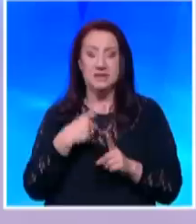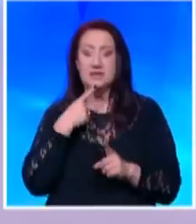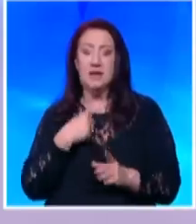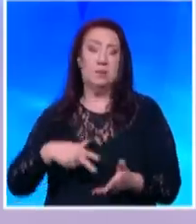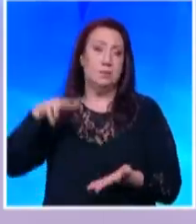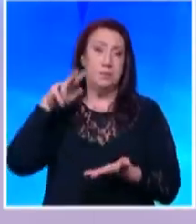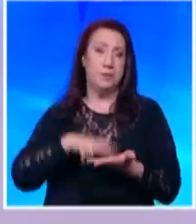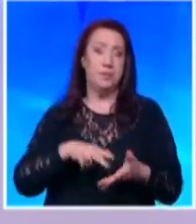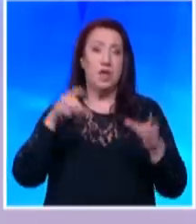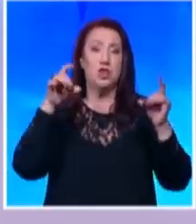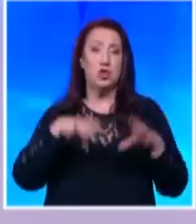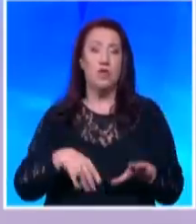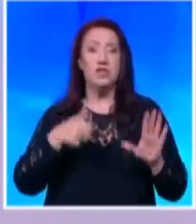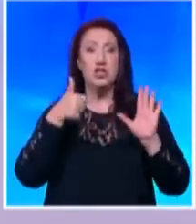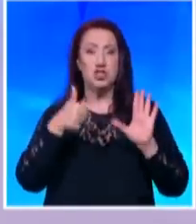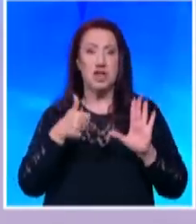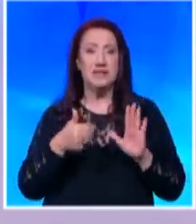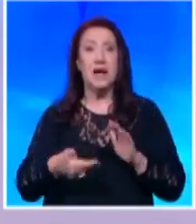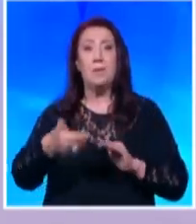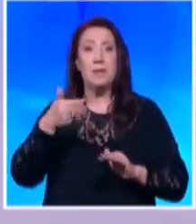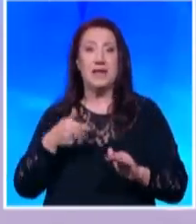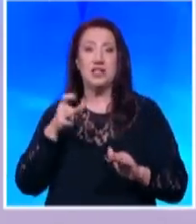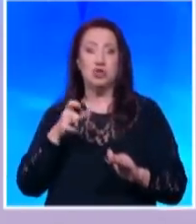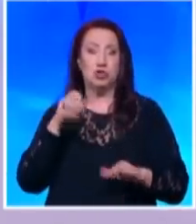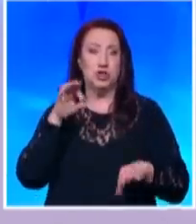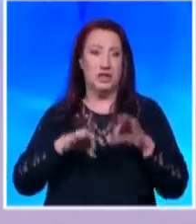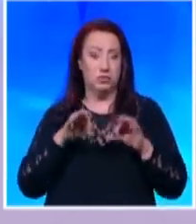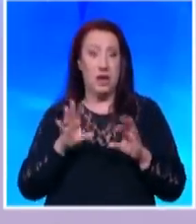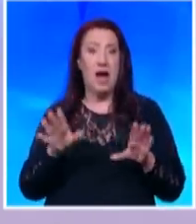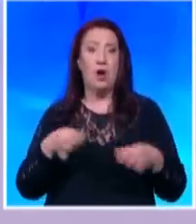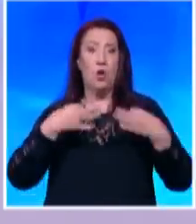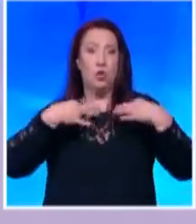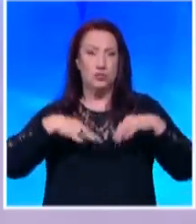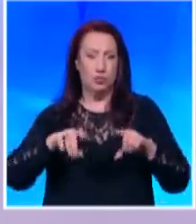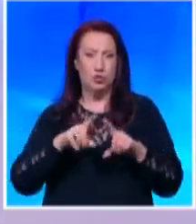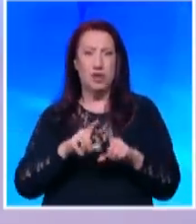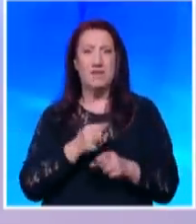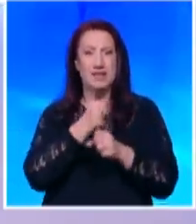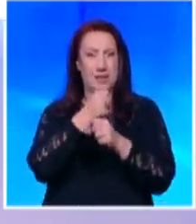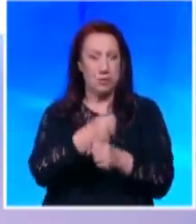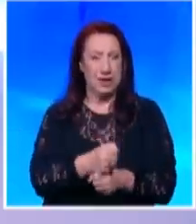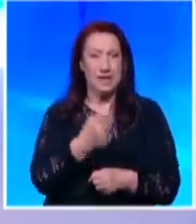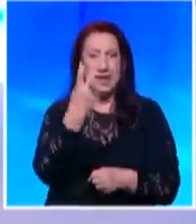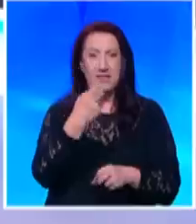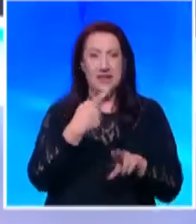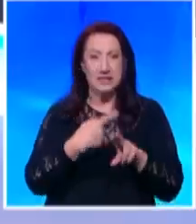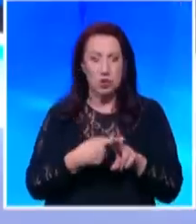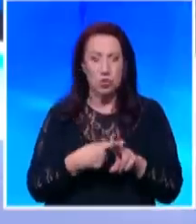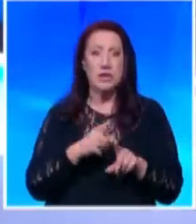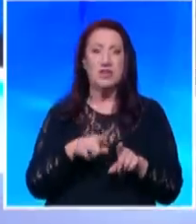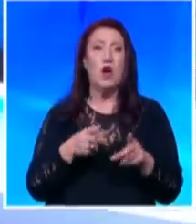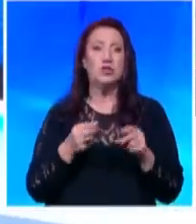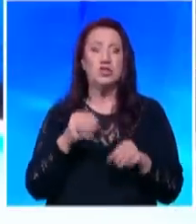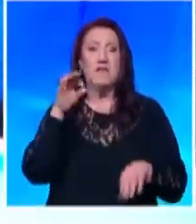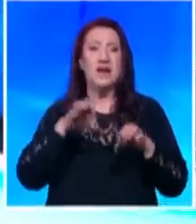разпусне депутатите на 20 юни, изборите могат да са най-рано на 20 август. А сега към останалите теми от